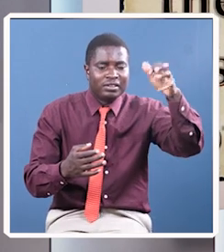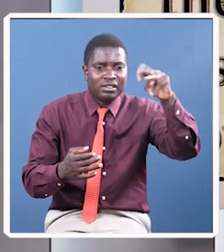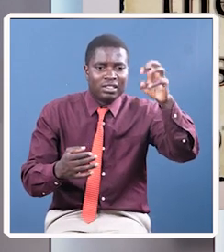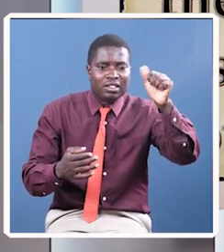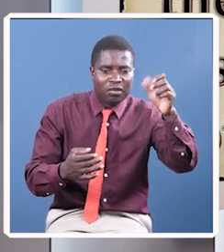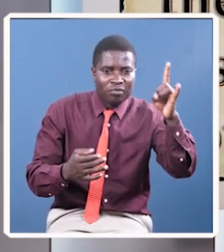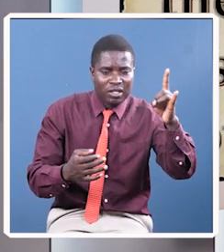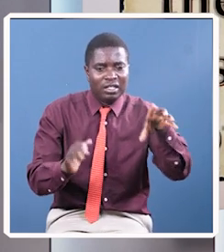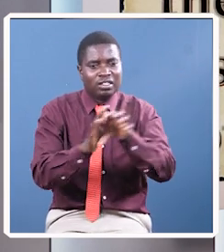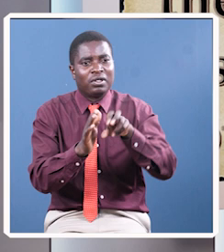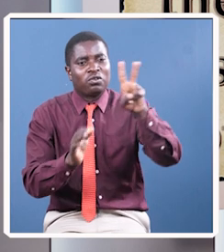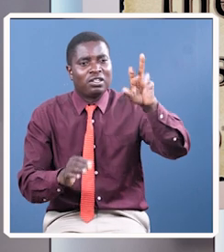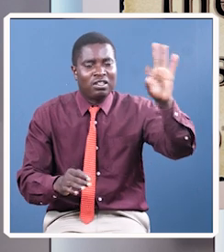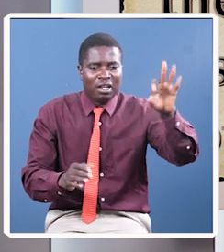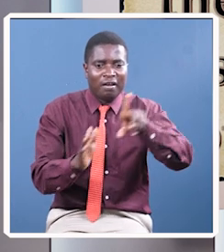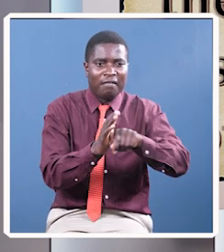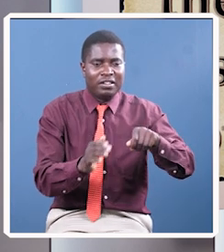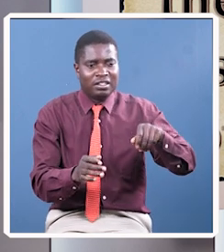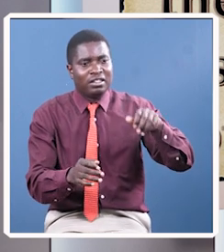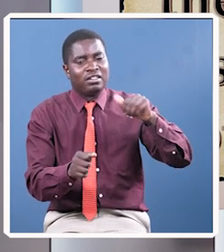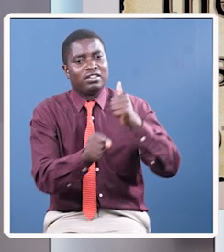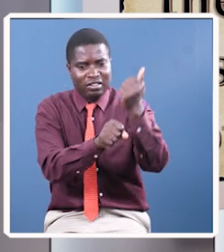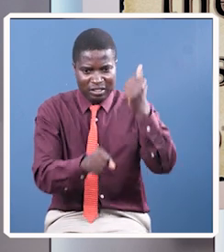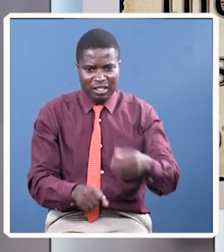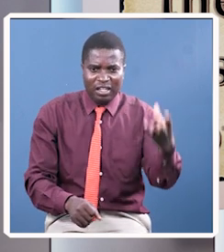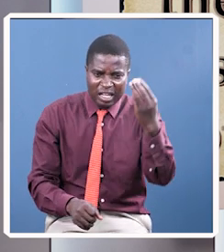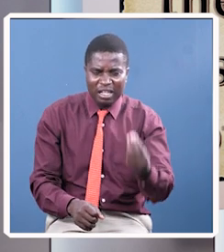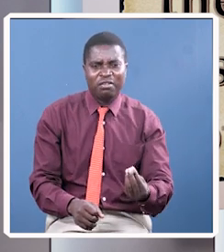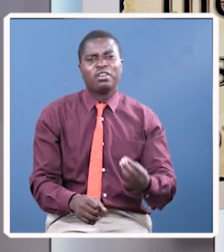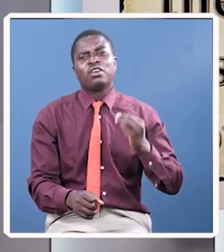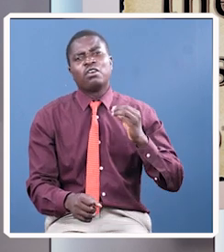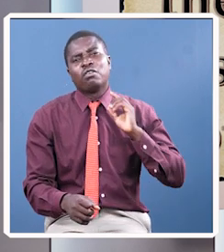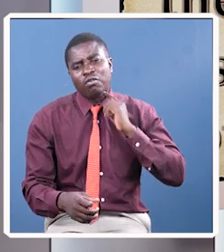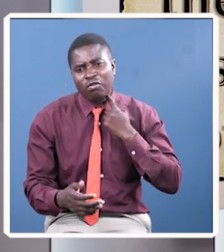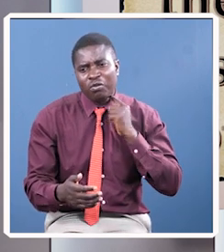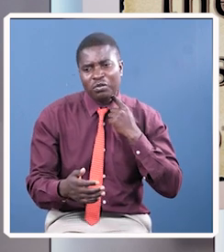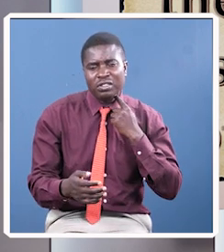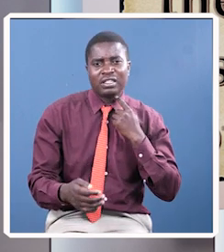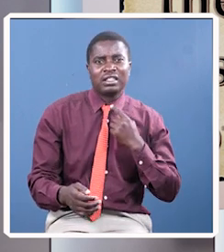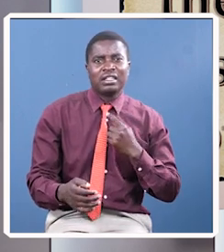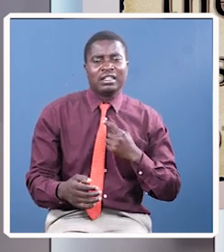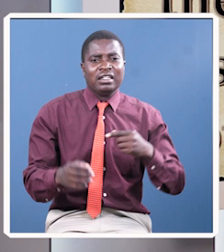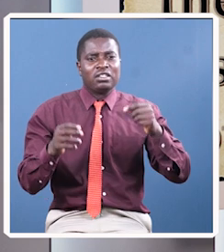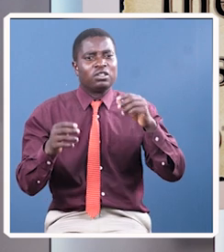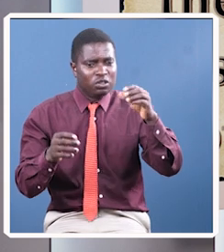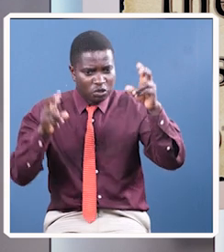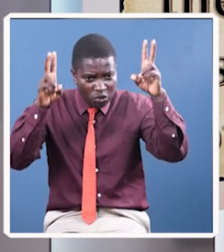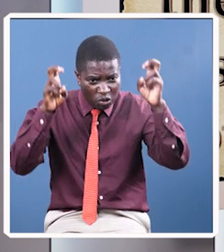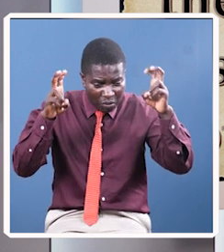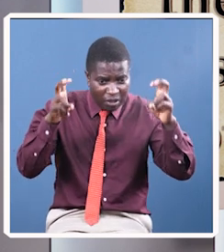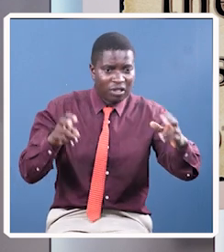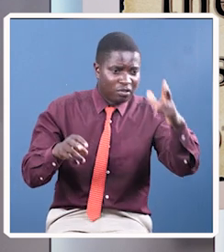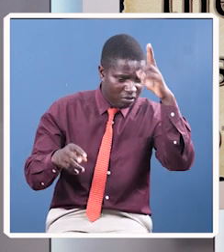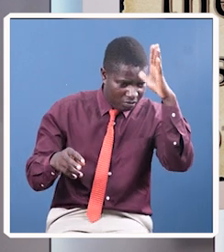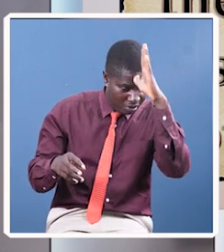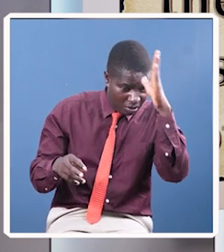maturo. Chimwe chacho muprofita wenema ane false doctrine. Kureva kuti muprofita wenema is able to teach, but ane doctrine